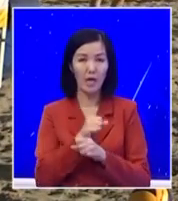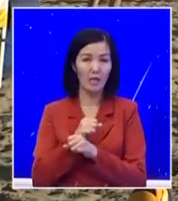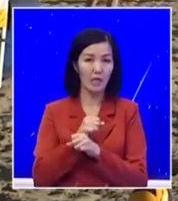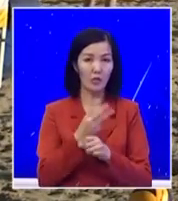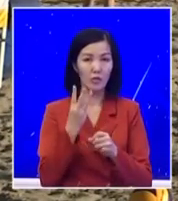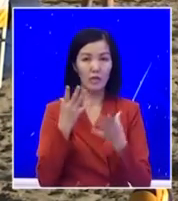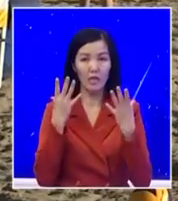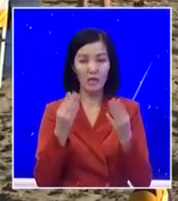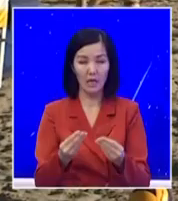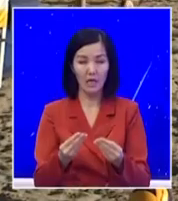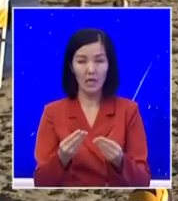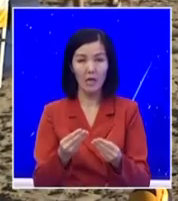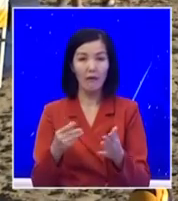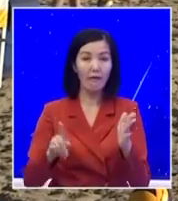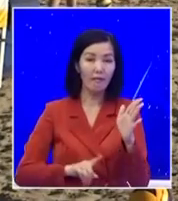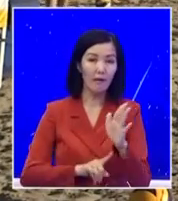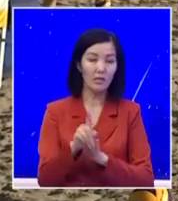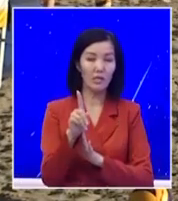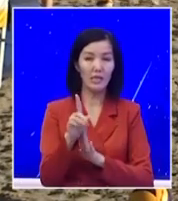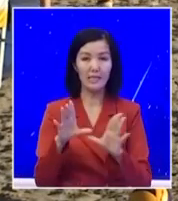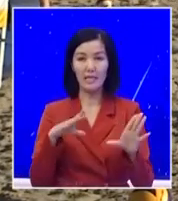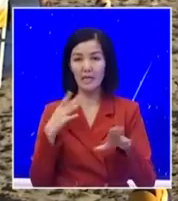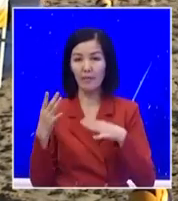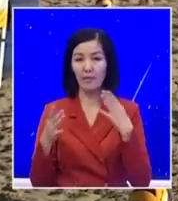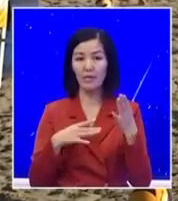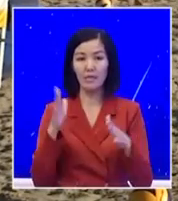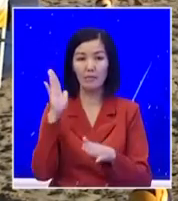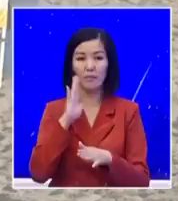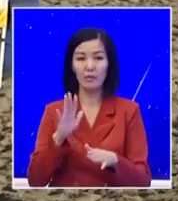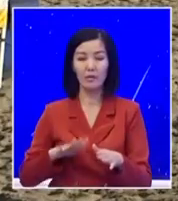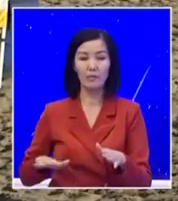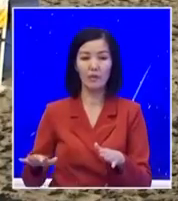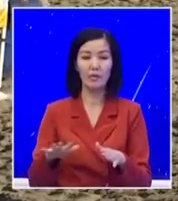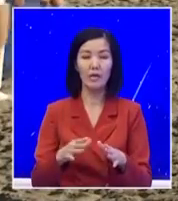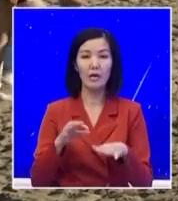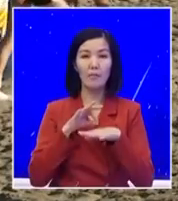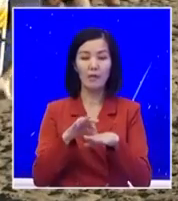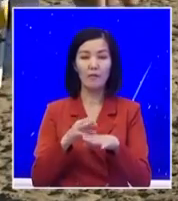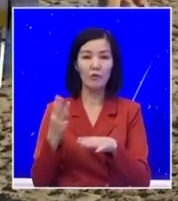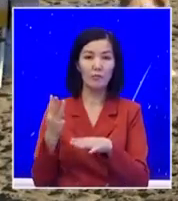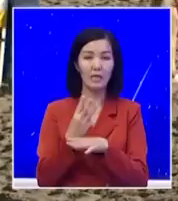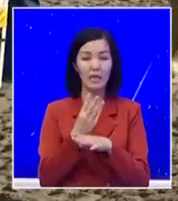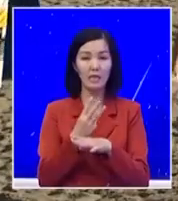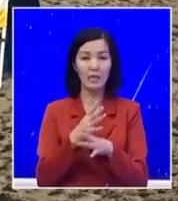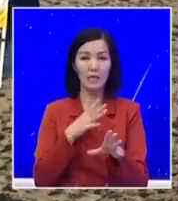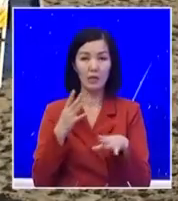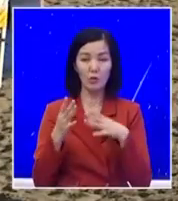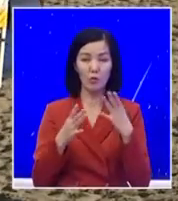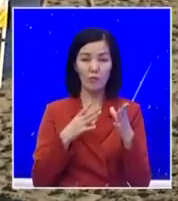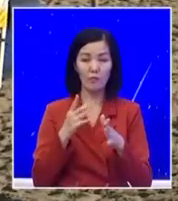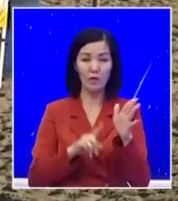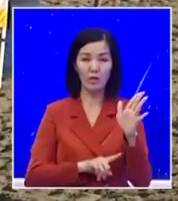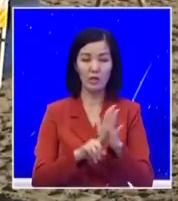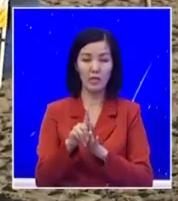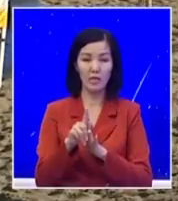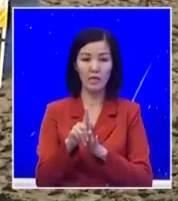дня и начали заниматься здесь на пляжных площадках. Мы проводим уже третий цикл здесь,